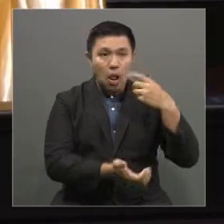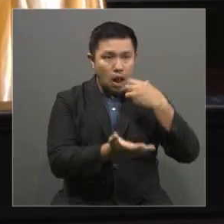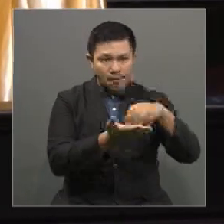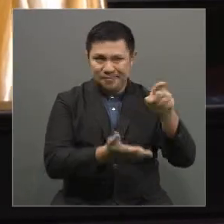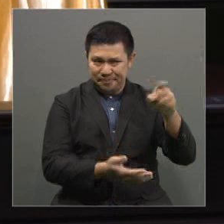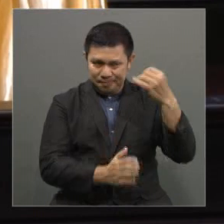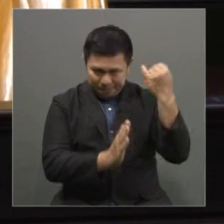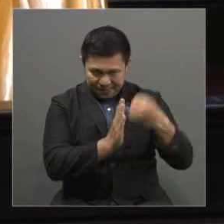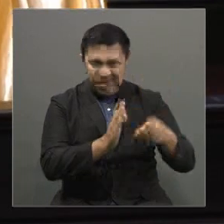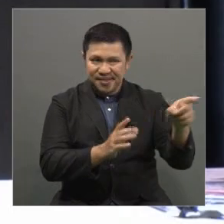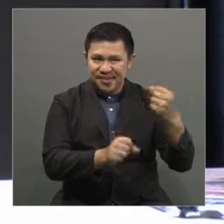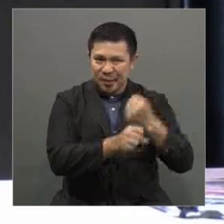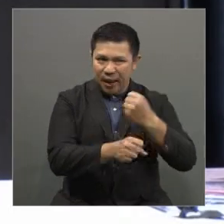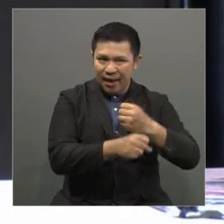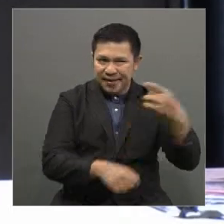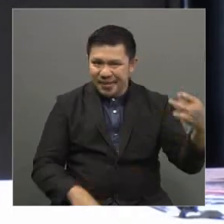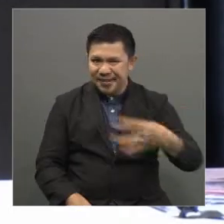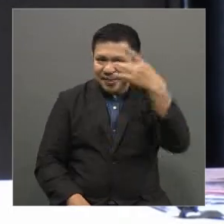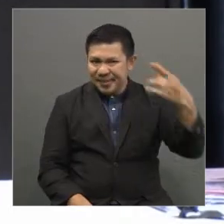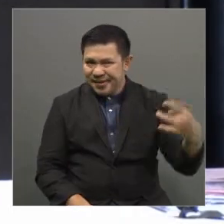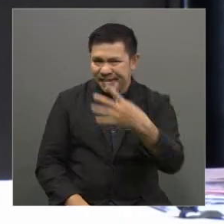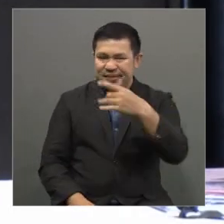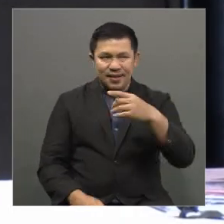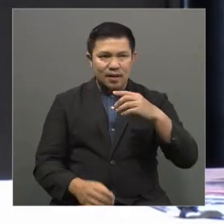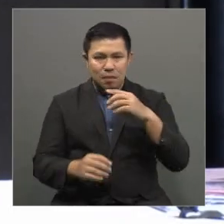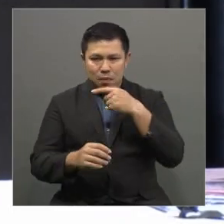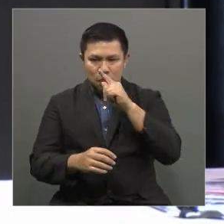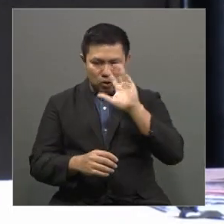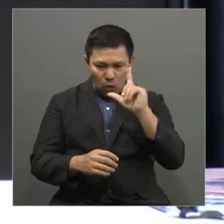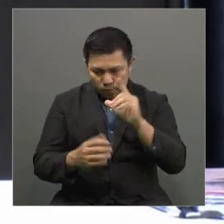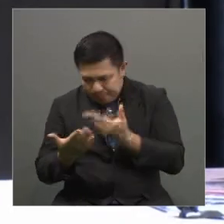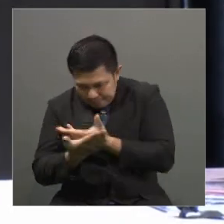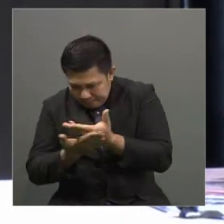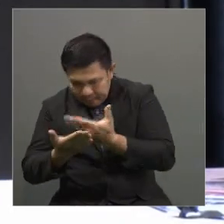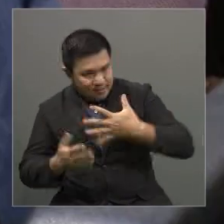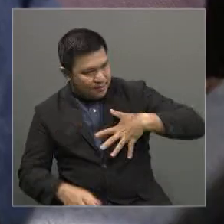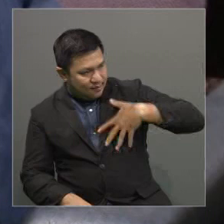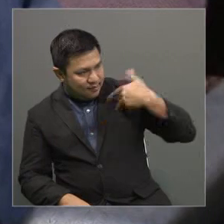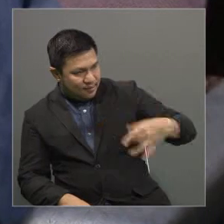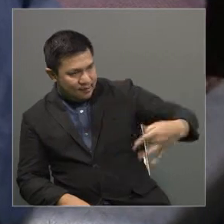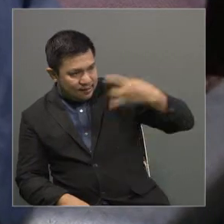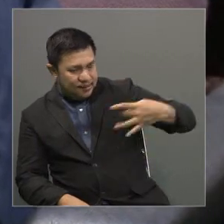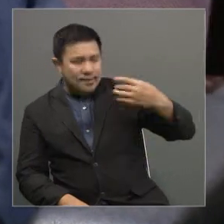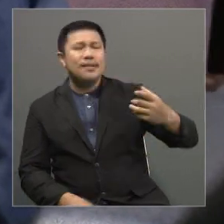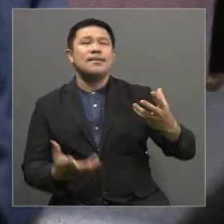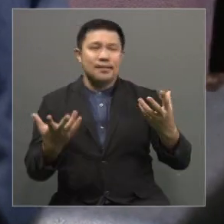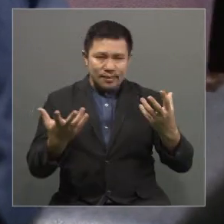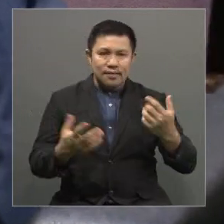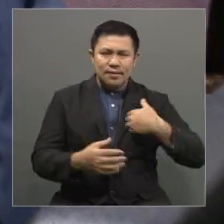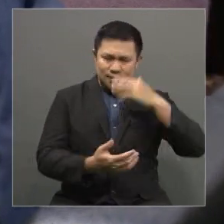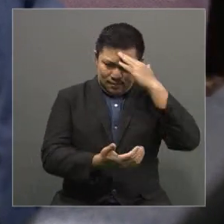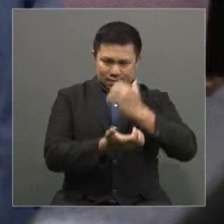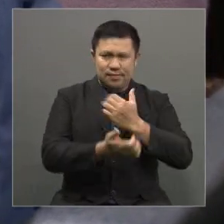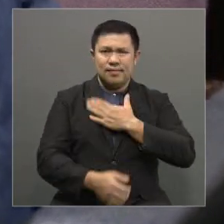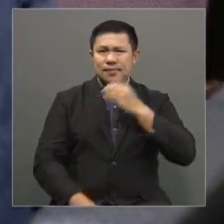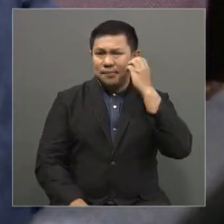เข้าข่ายกฎดันการทำงานของปปชซึ่งทางบิ๊กโจ๊กพพลเอกสุรเชษฐเนี่ยยังย้ำนะคะว่าความเชื่อเชื่อของตัวเองเนี่ยมองว่า